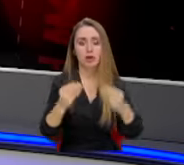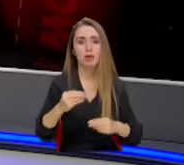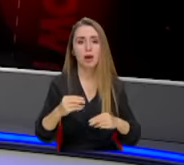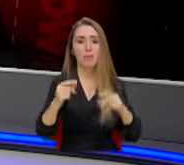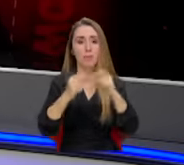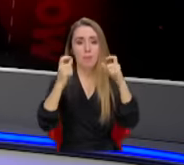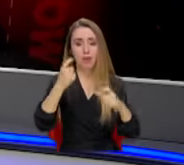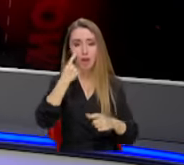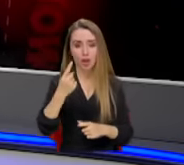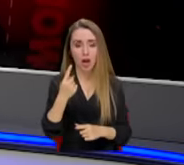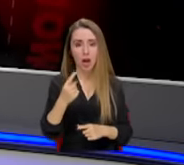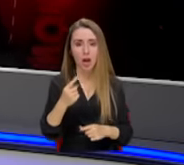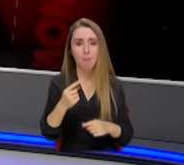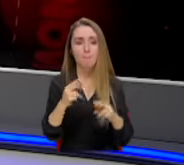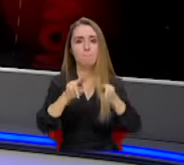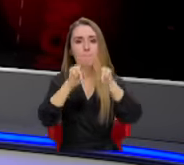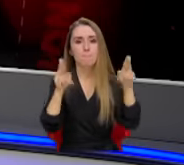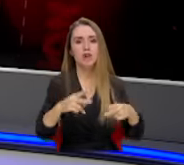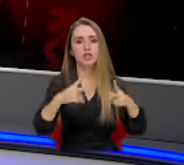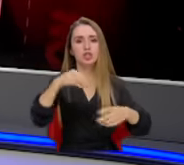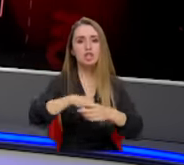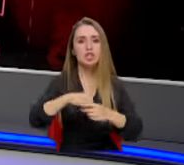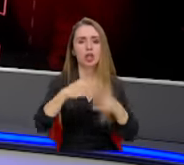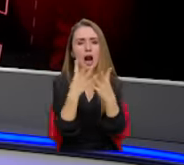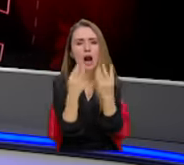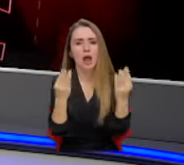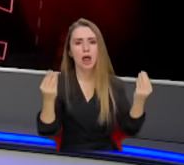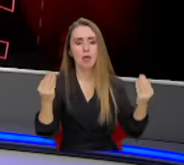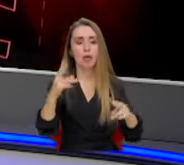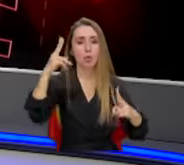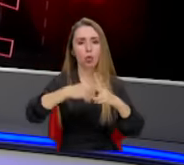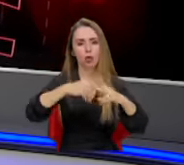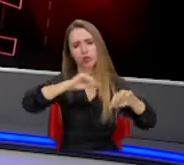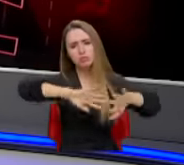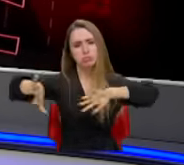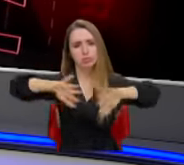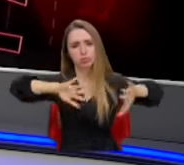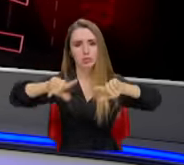Batman'da ise bir çeyiz mağazasının açılışı için toplanan kalabalığı polis dağıttı.